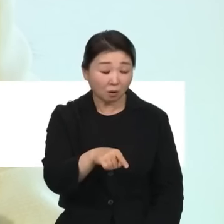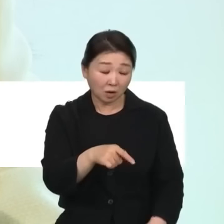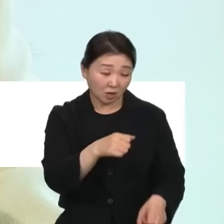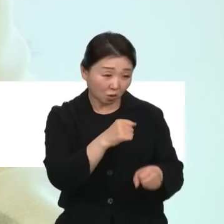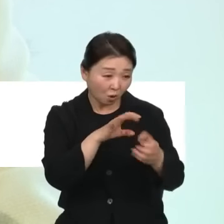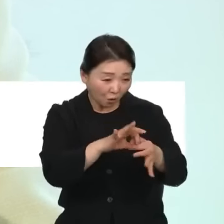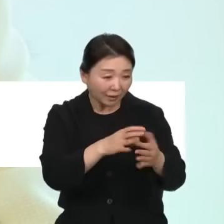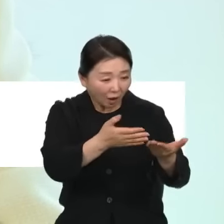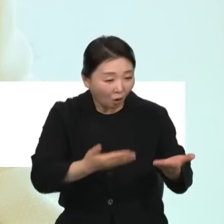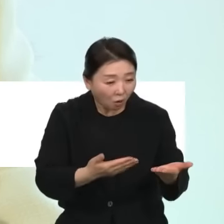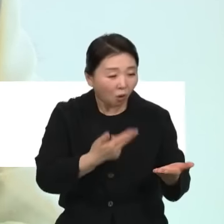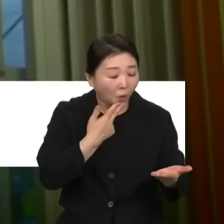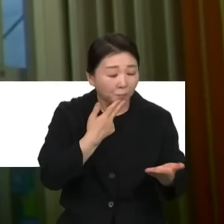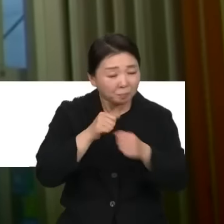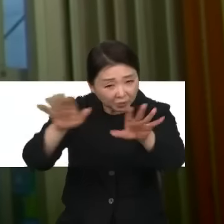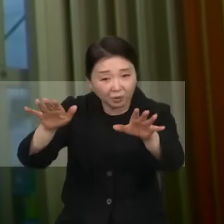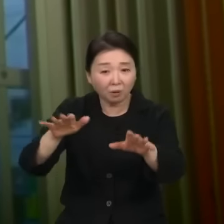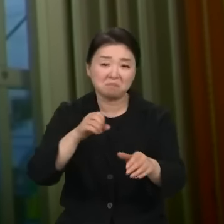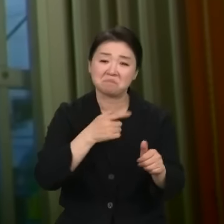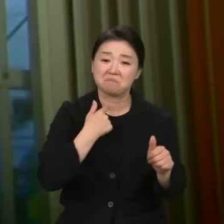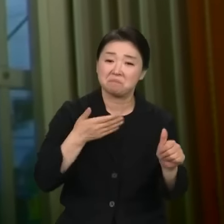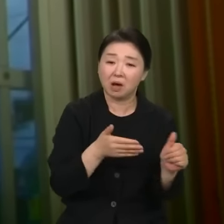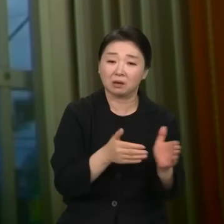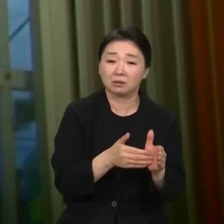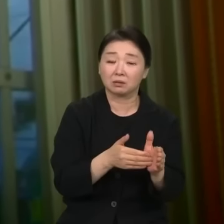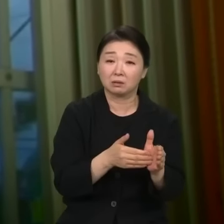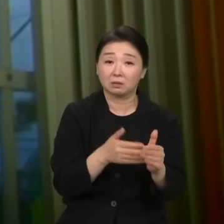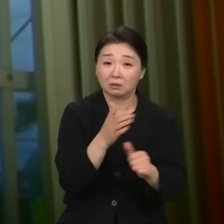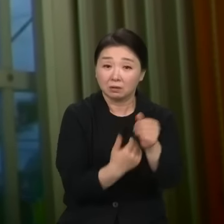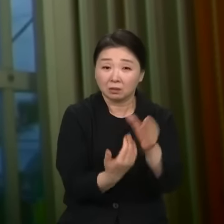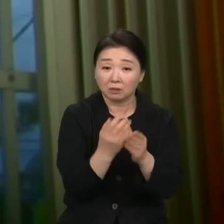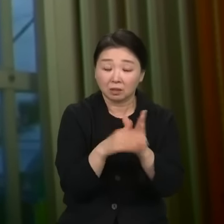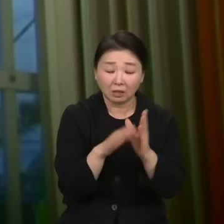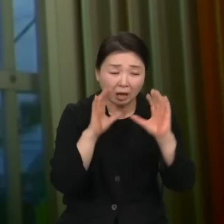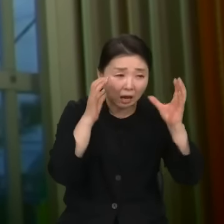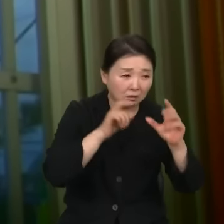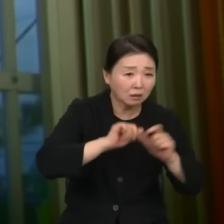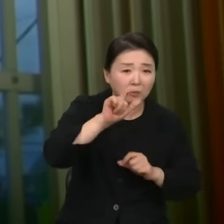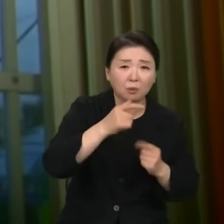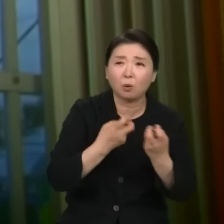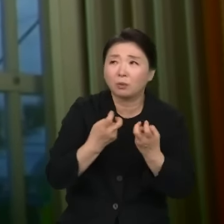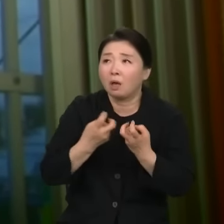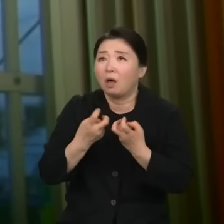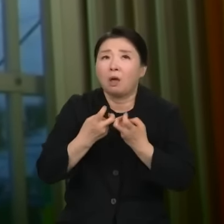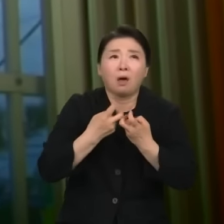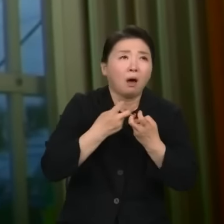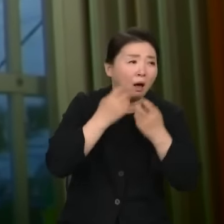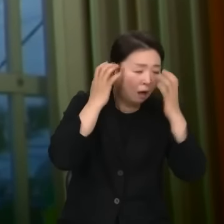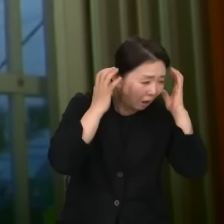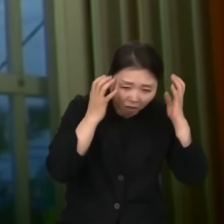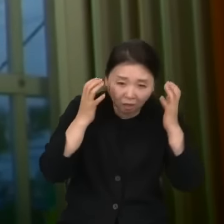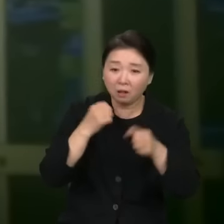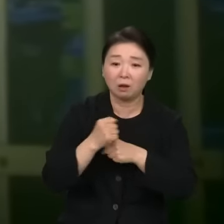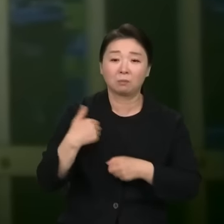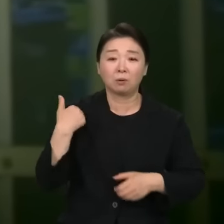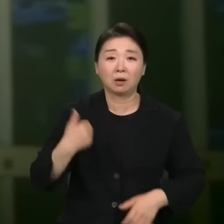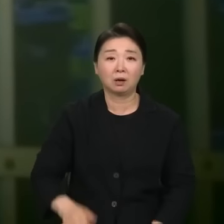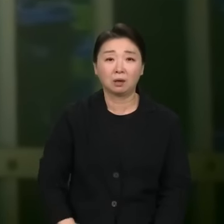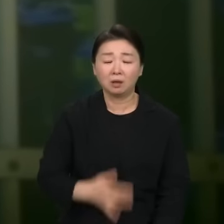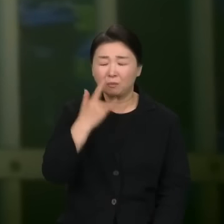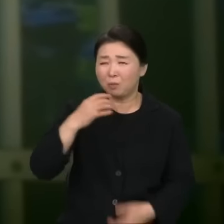더 퍼뜨리겠다는 식으로. 이런 상황이 벌어졌을 때 아이들은 어떻게 해야 할지 혼란에 빠집니다.